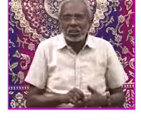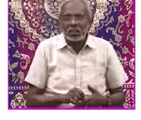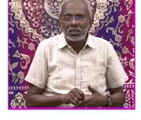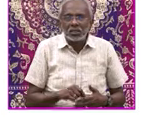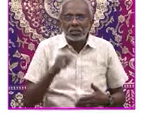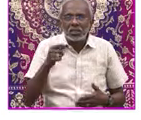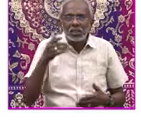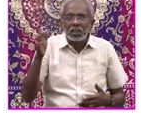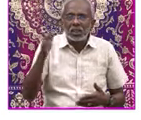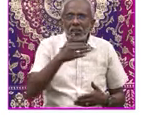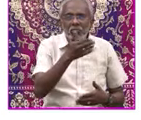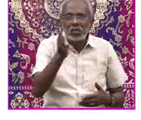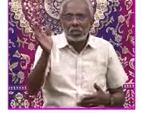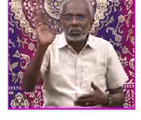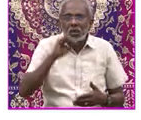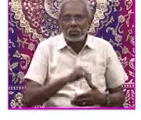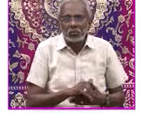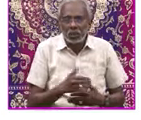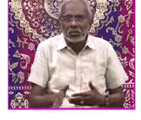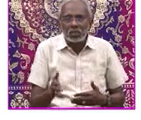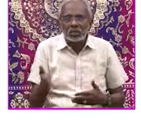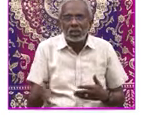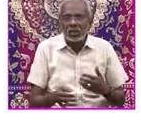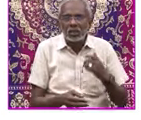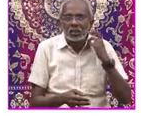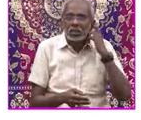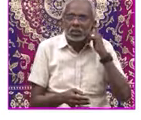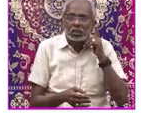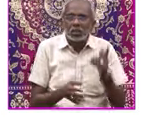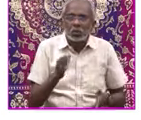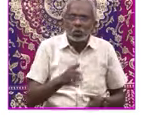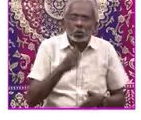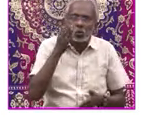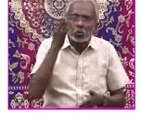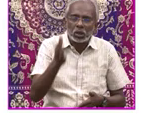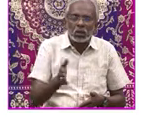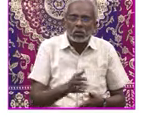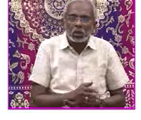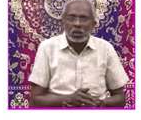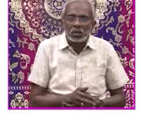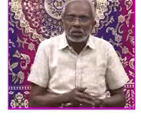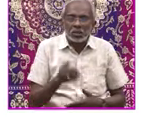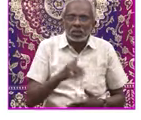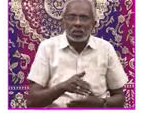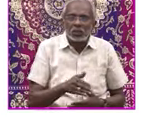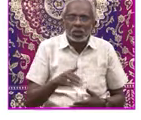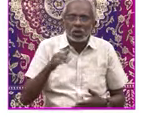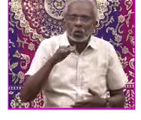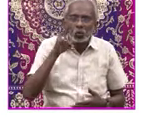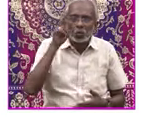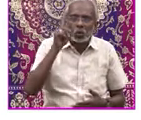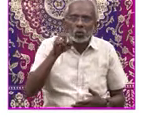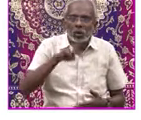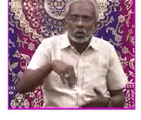வழி தேடி வன்பிலம் இழிவர் சிலர், சிலர் தூறு மண்டுவர், இருவர் ஒரு